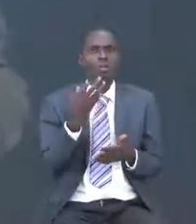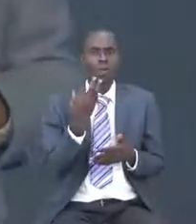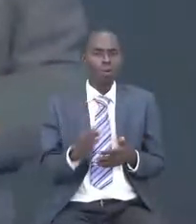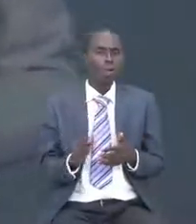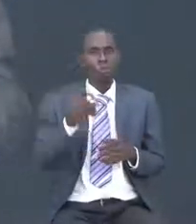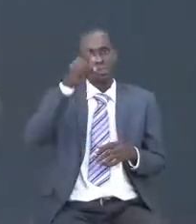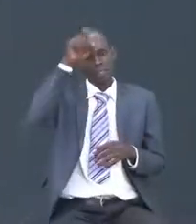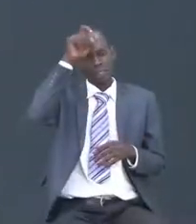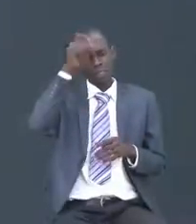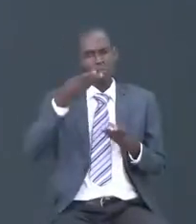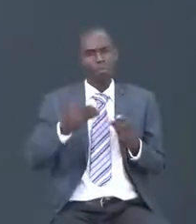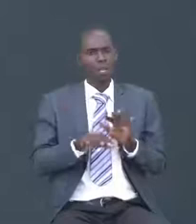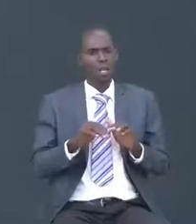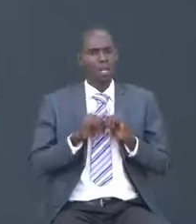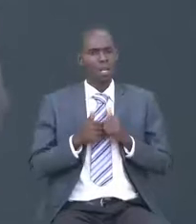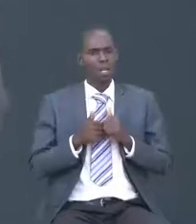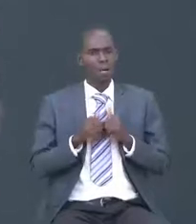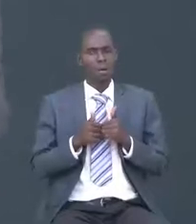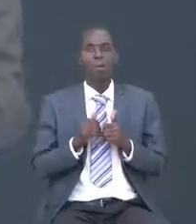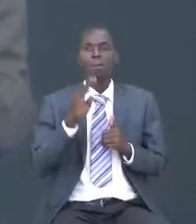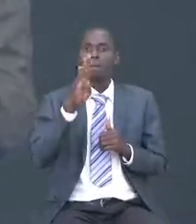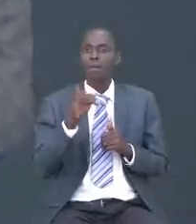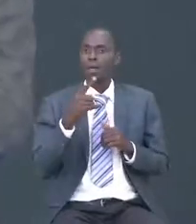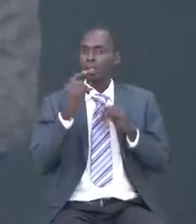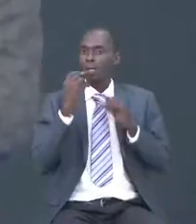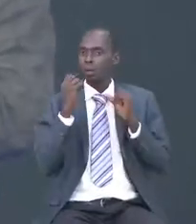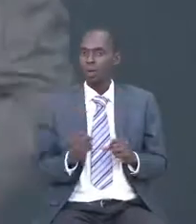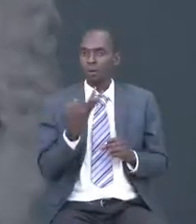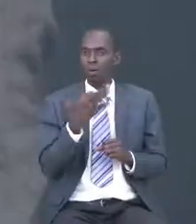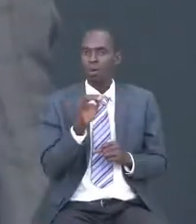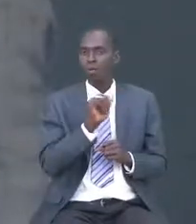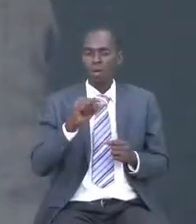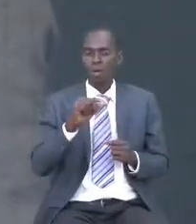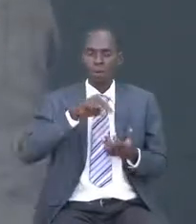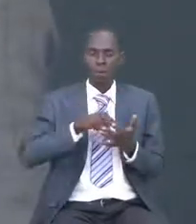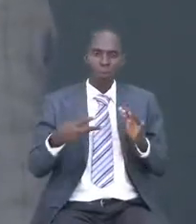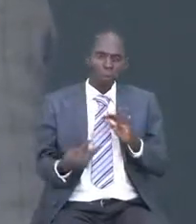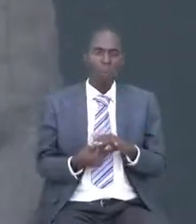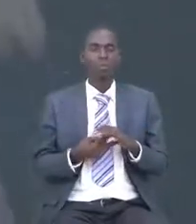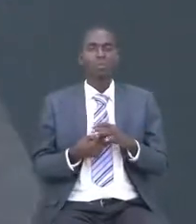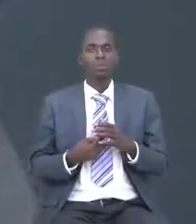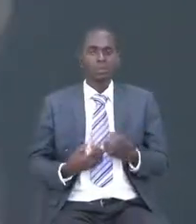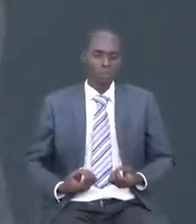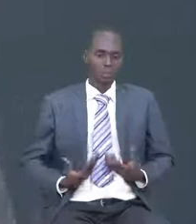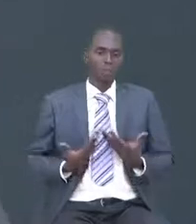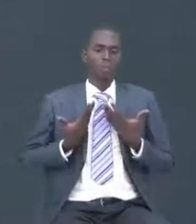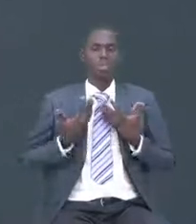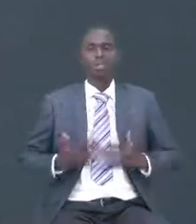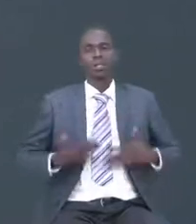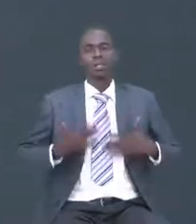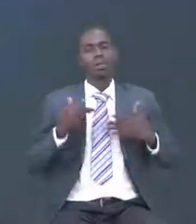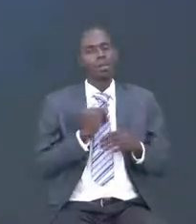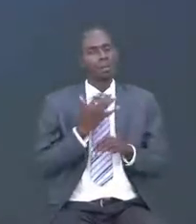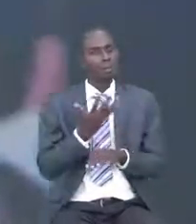l'Égypte. Comment? Par la puissance d'une vie motivée par l'essentiel. Je t'en supplie,